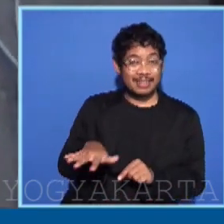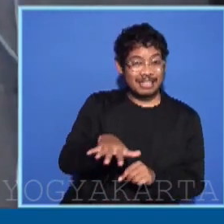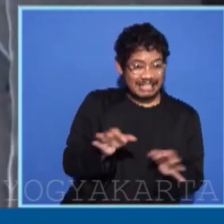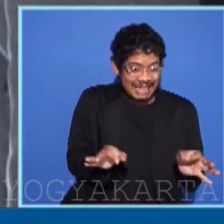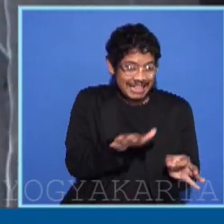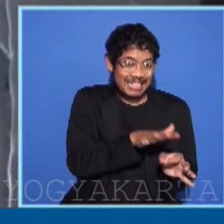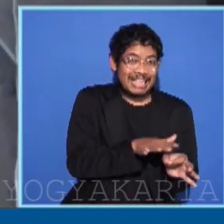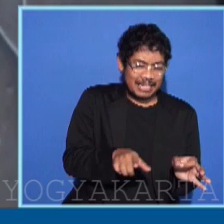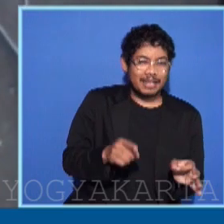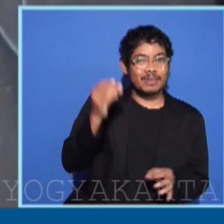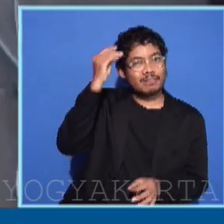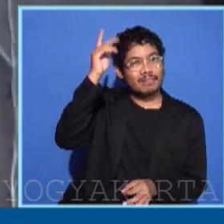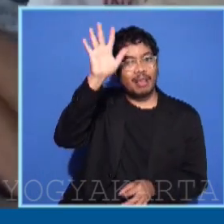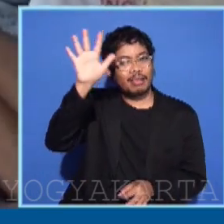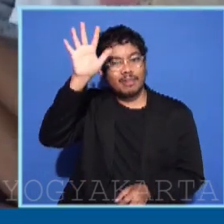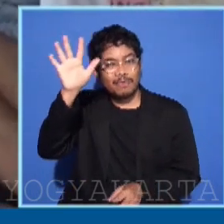dipaking